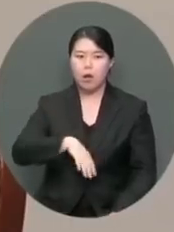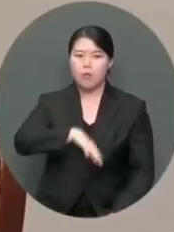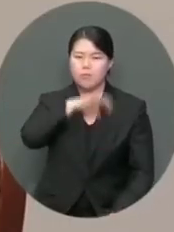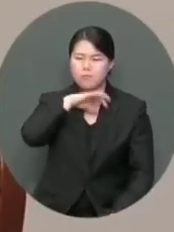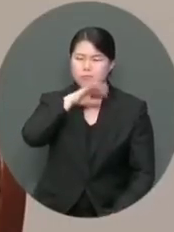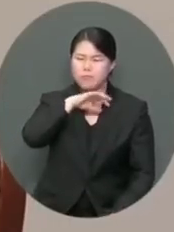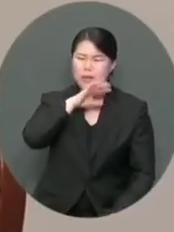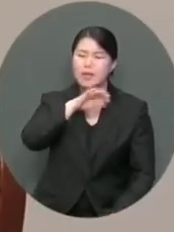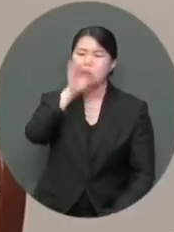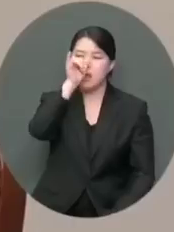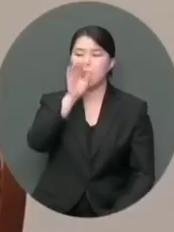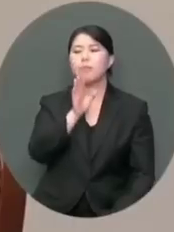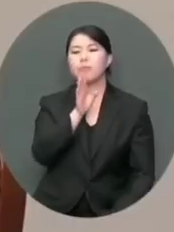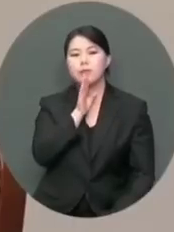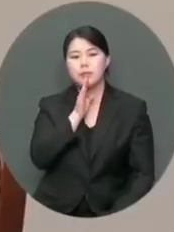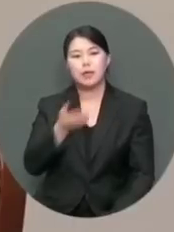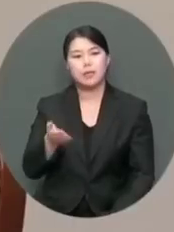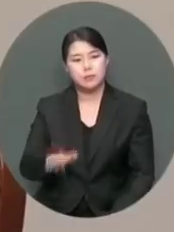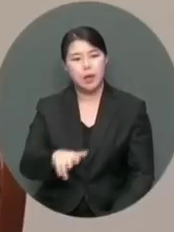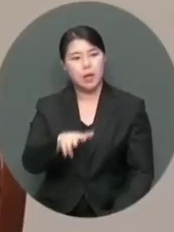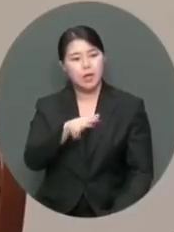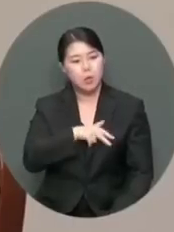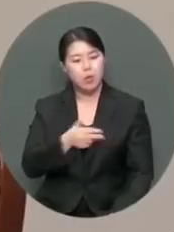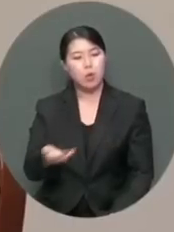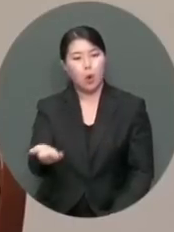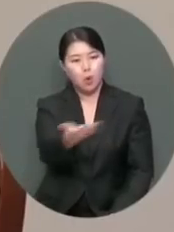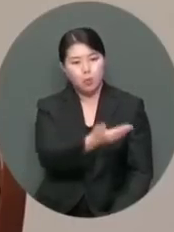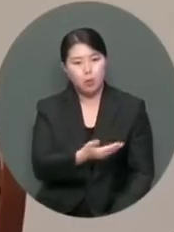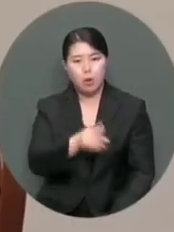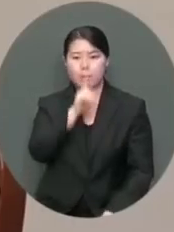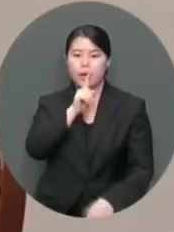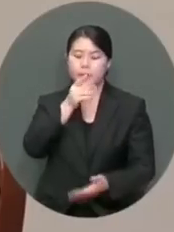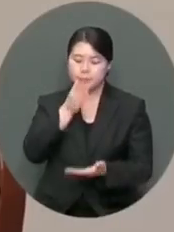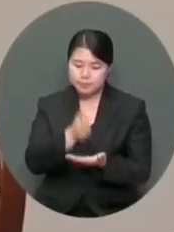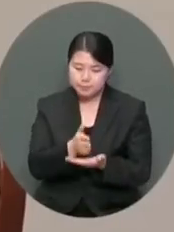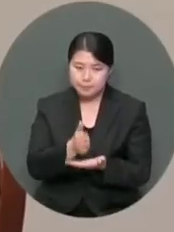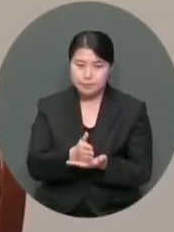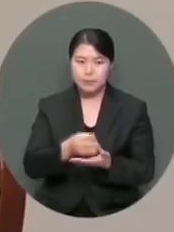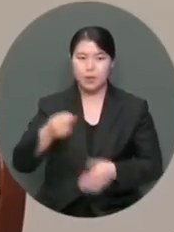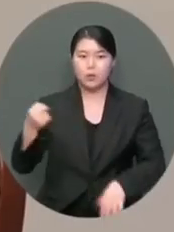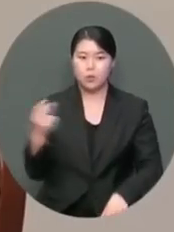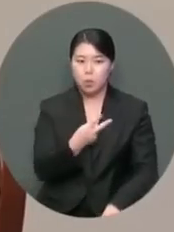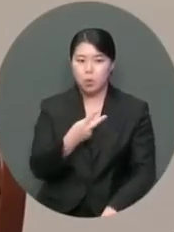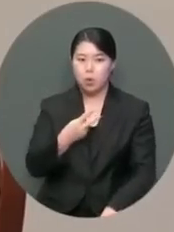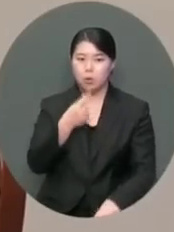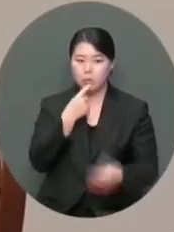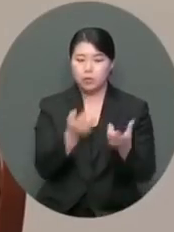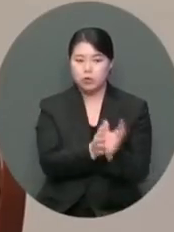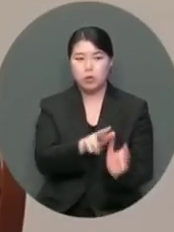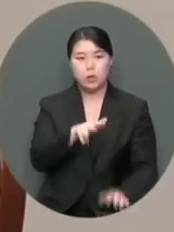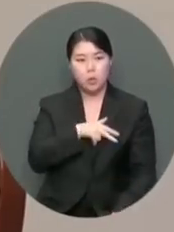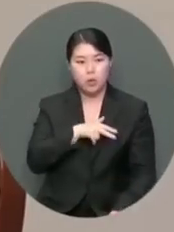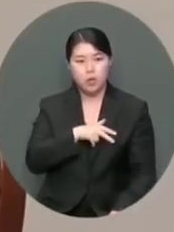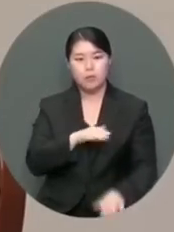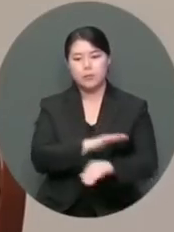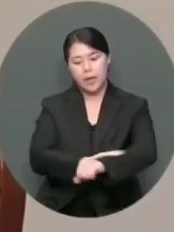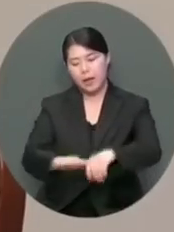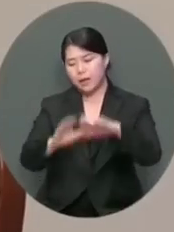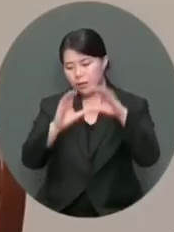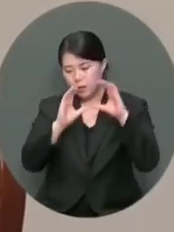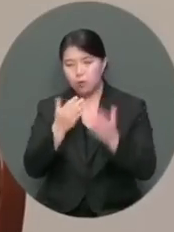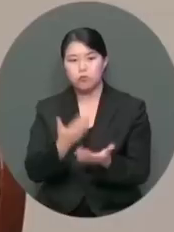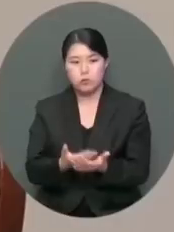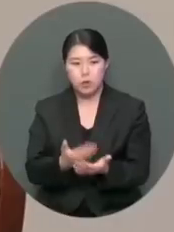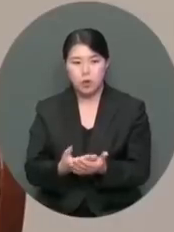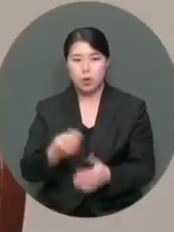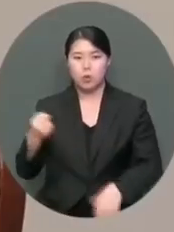있을 수 있어도 의원님들도 말하지 마십시오. 그리고 민주당 의원님들도 경청해 주십시오.